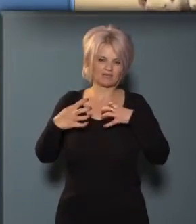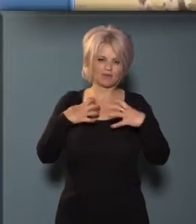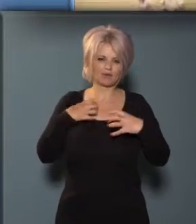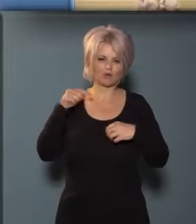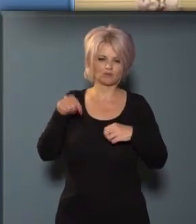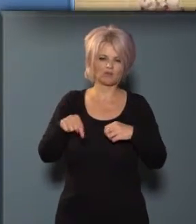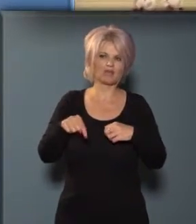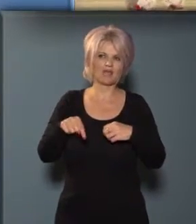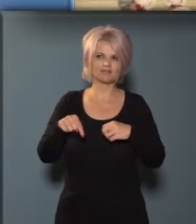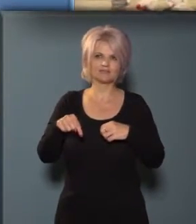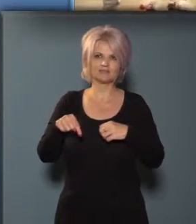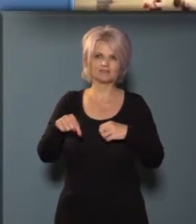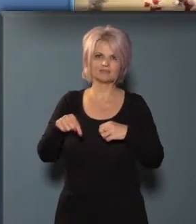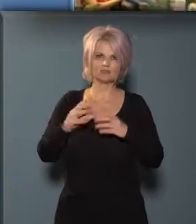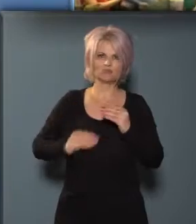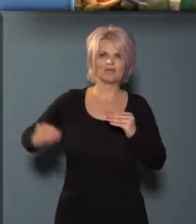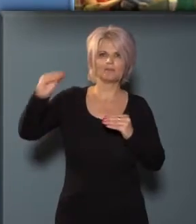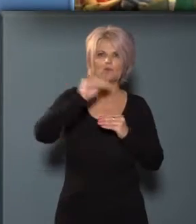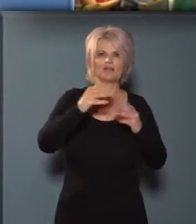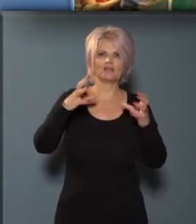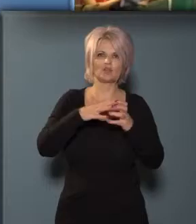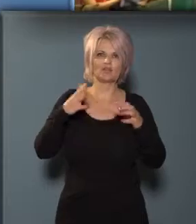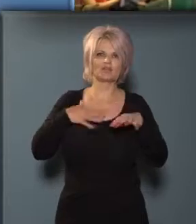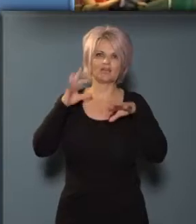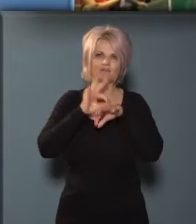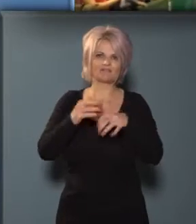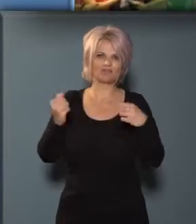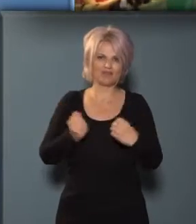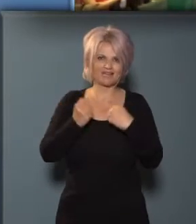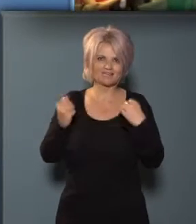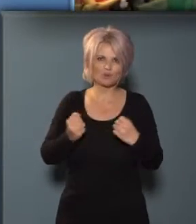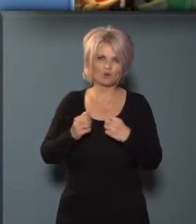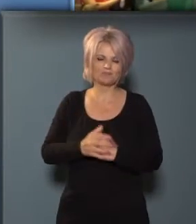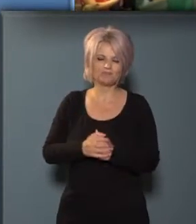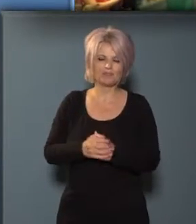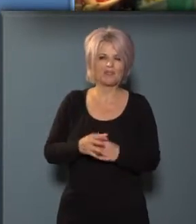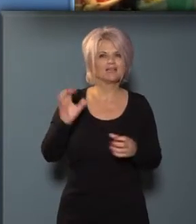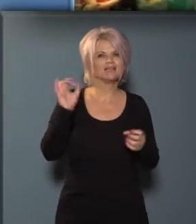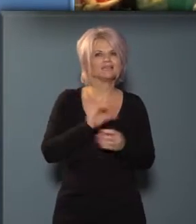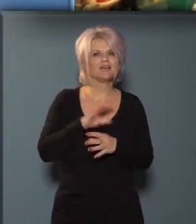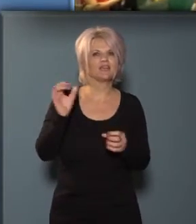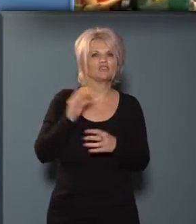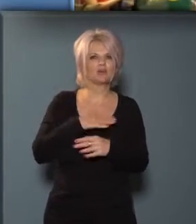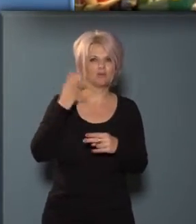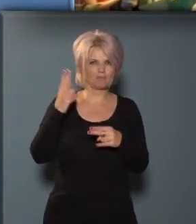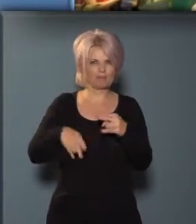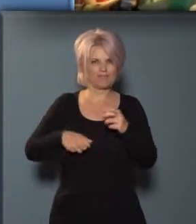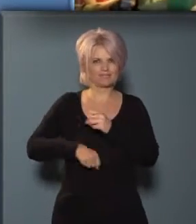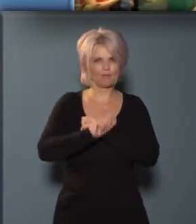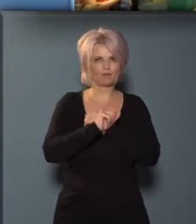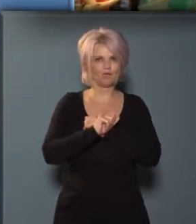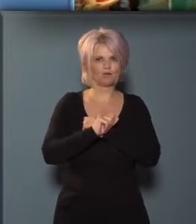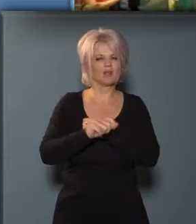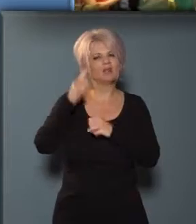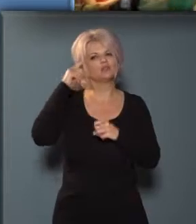egy utánpótlás csapatom, aminek én vagyok a vezetőedzője, úgyhogy szerencsére, amikor abba hagytam a labdarúgást, akkor